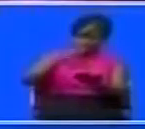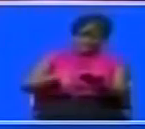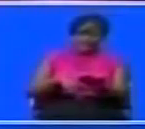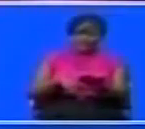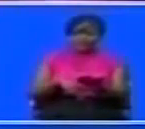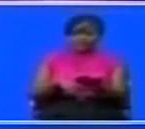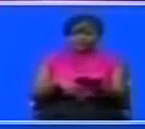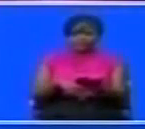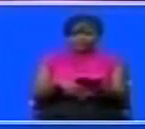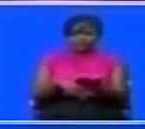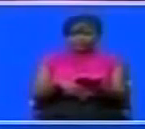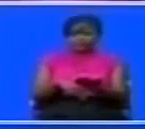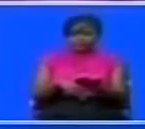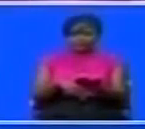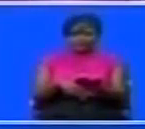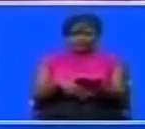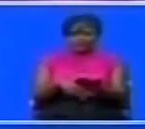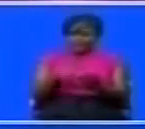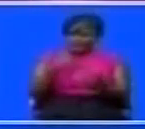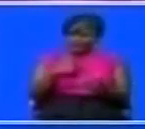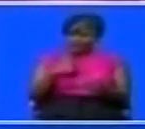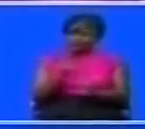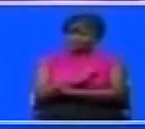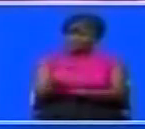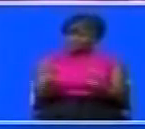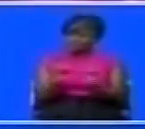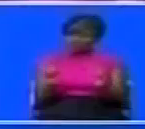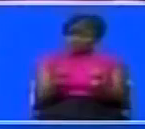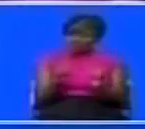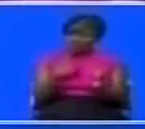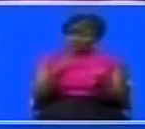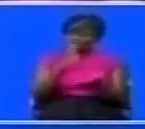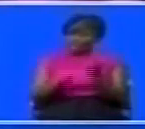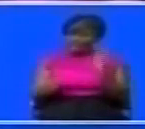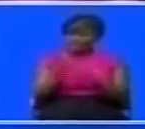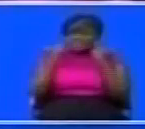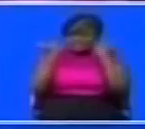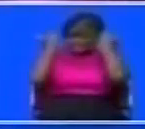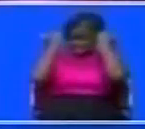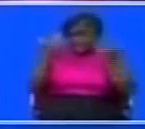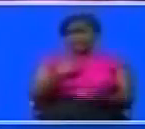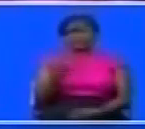vita. Paka kama una kitu, naweza hata siko na stress.